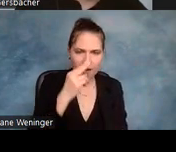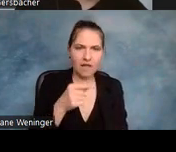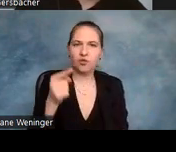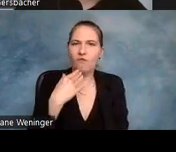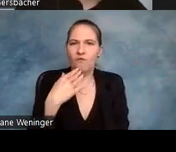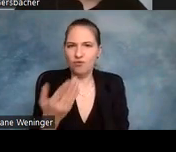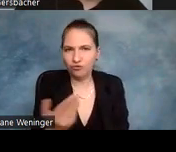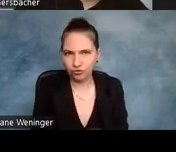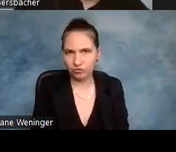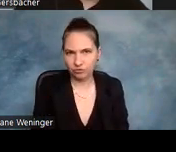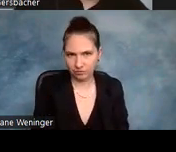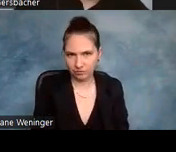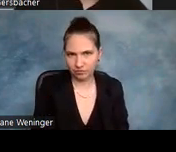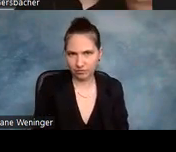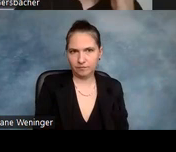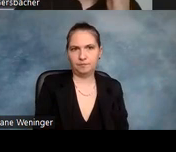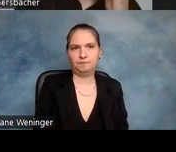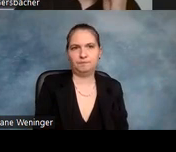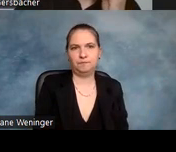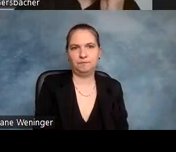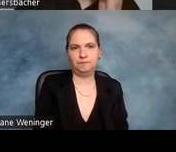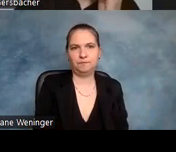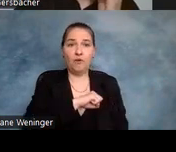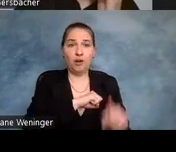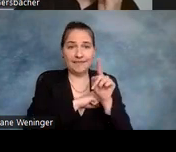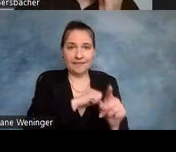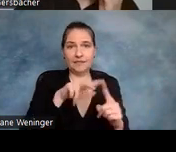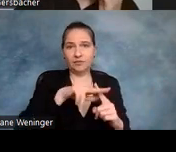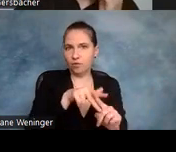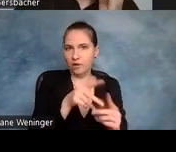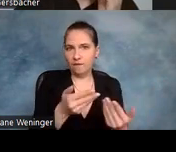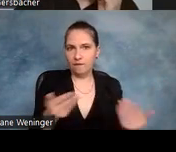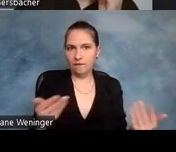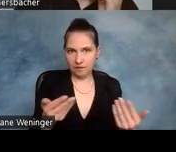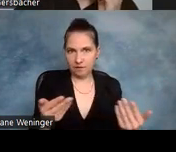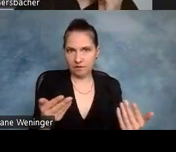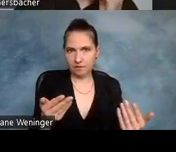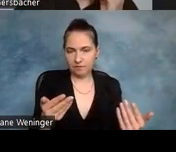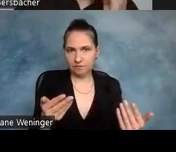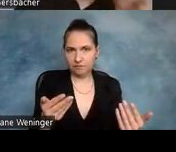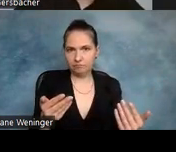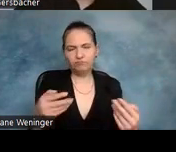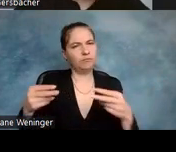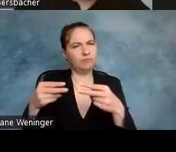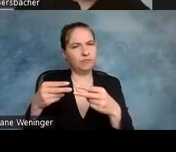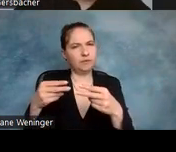es nicht gesehen wird. Ein Vorteil von dem Tool, das kann jetzt Site Improve, kriegt es nicht so gut